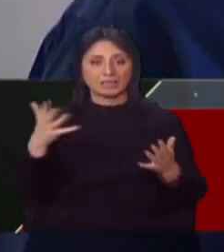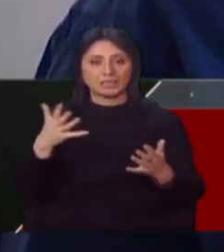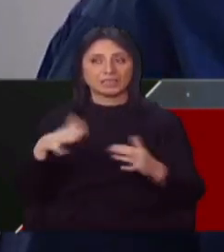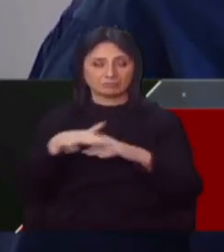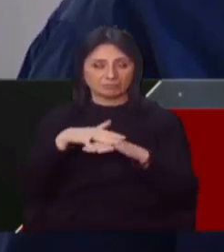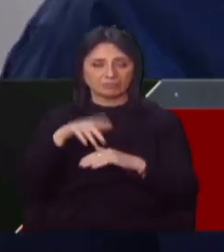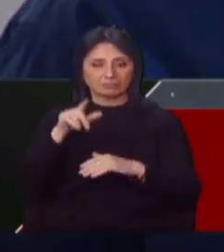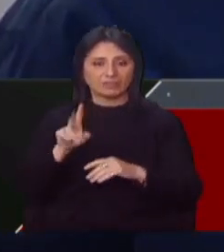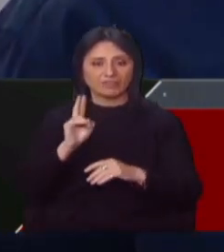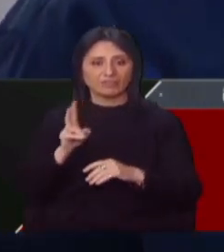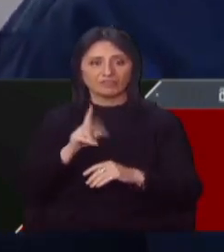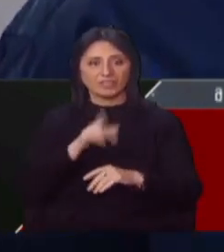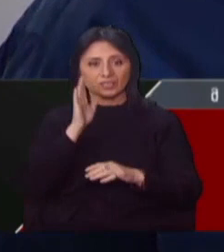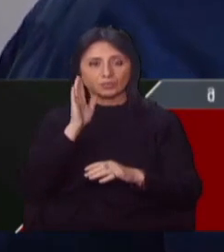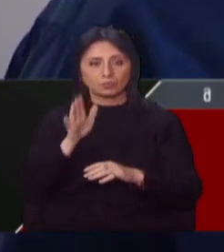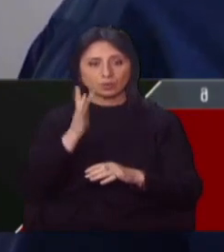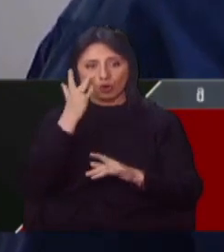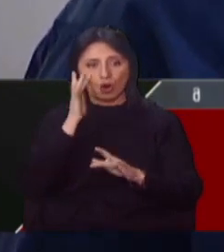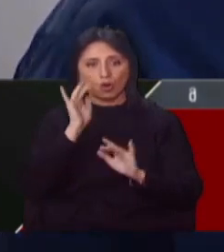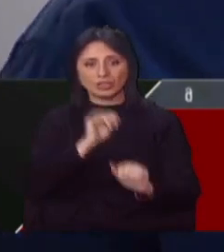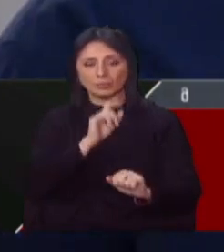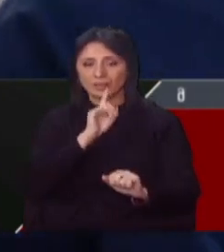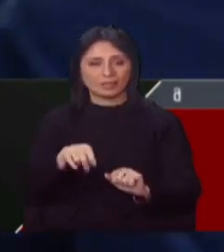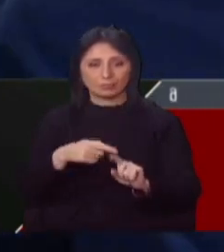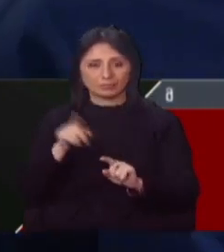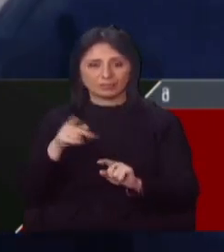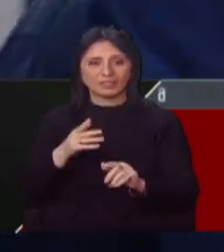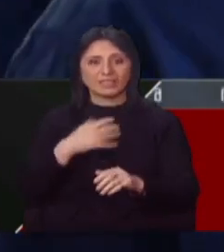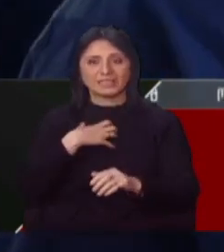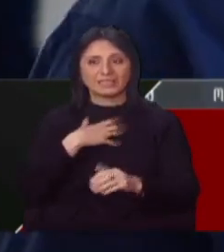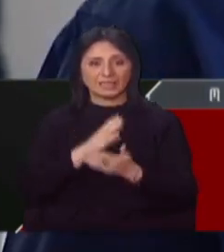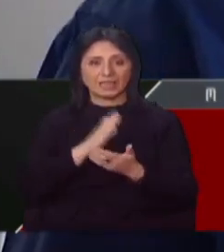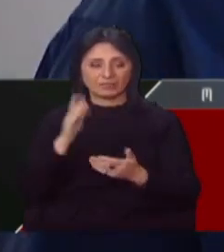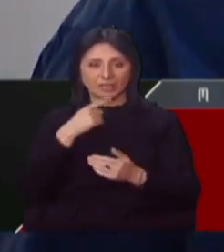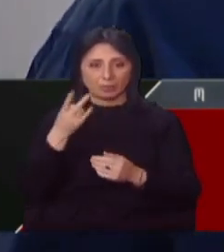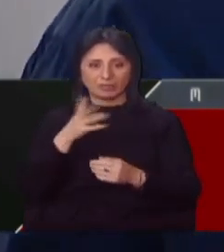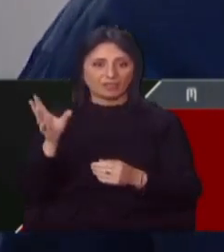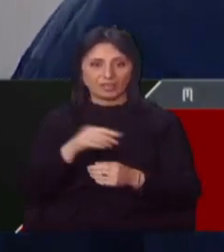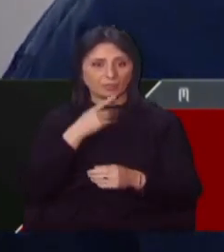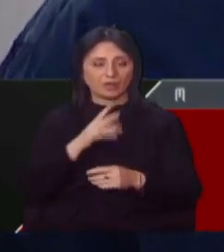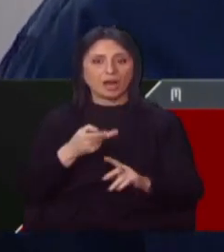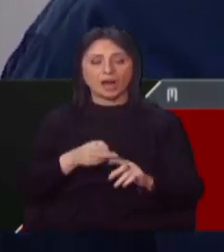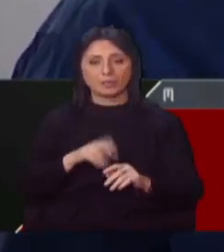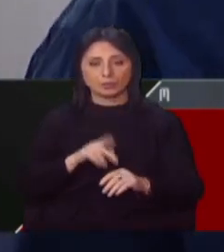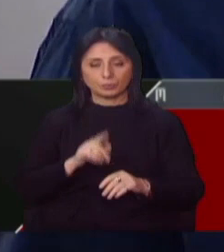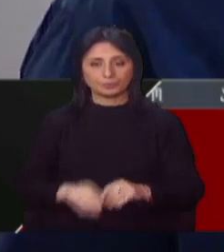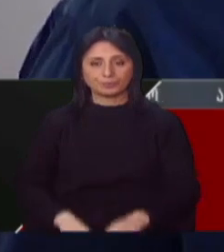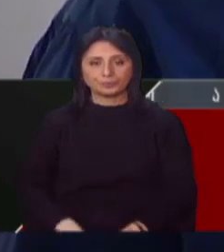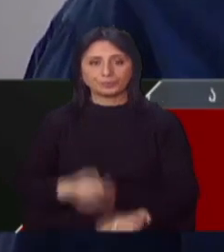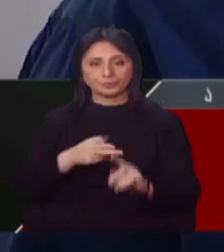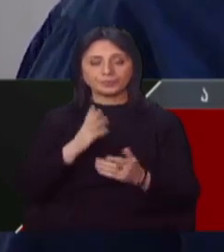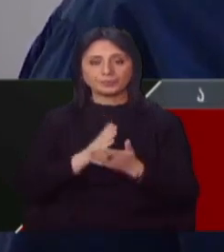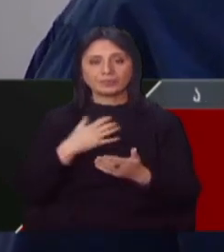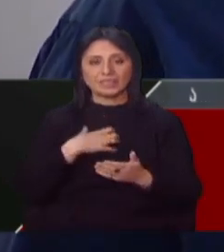massa რომელიც რეალურად ოცნების მხარდამჭერი არ არის ძირითად ნაწილზე ვსაუბრობ ხა თქმა უნდა ყველაზე არ ამბობ ამიტომ ეს